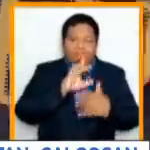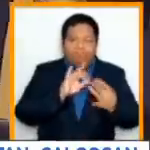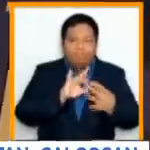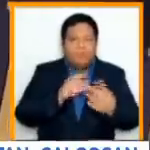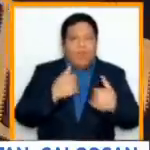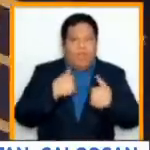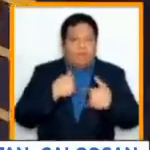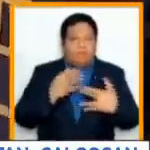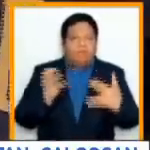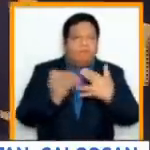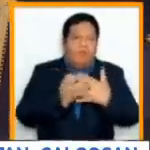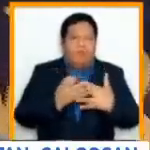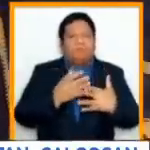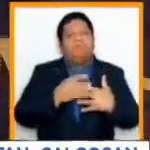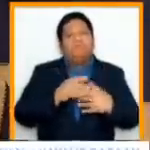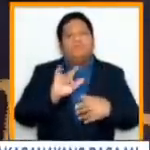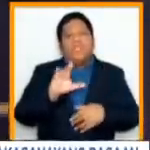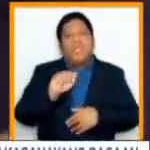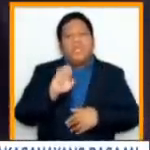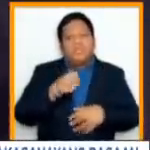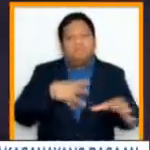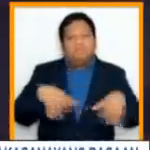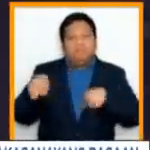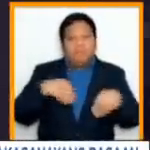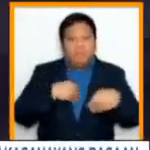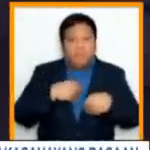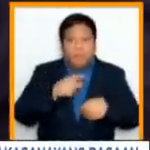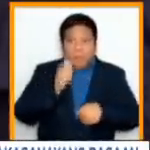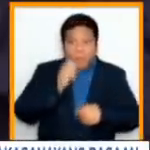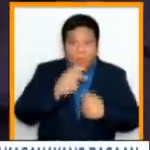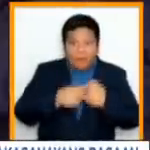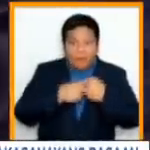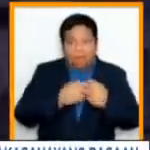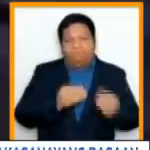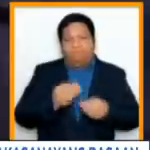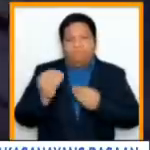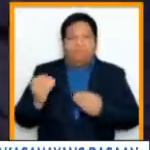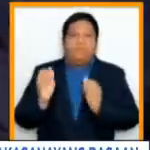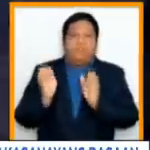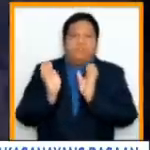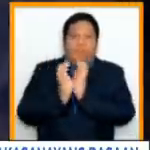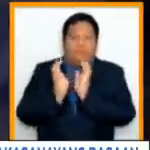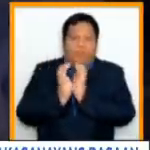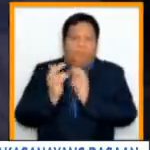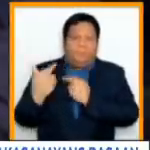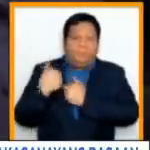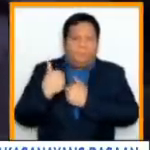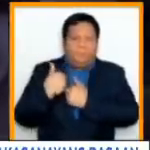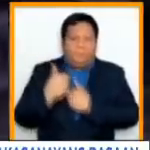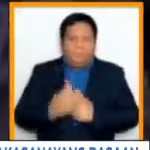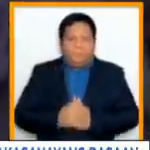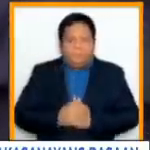DSWD ang mga nasagip na mga kababaihan. Yan ang unang balita. John Consulta, buong puso para sa Pilipino.